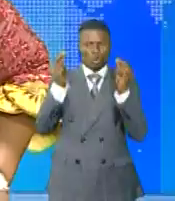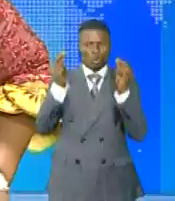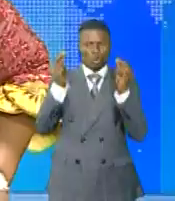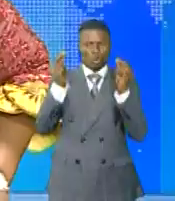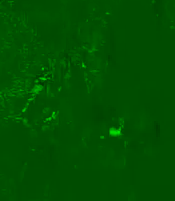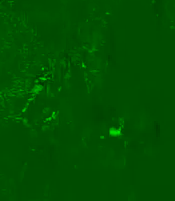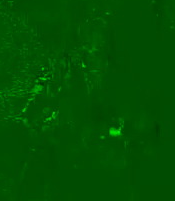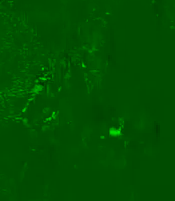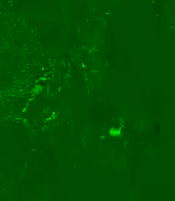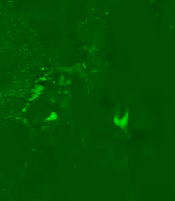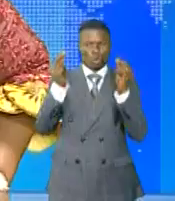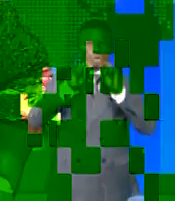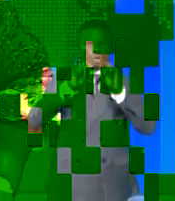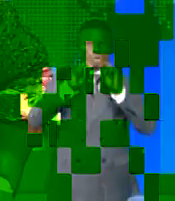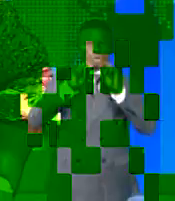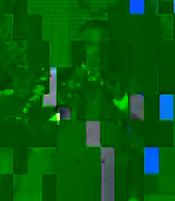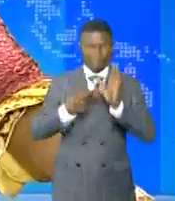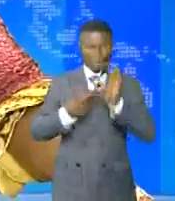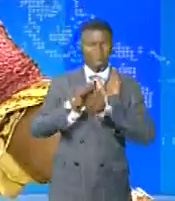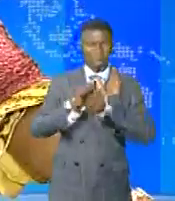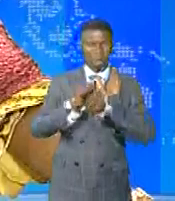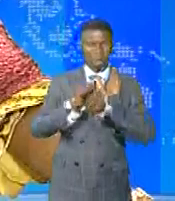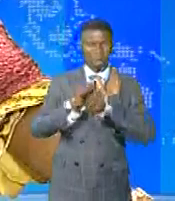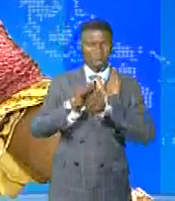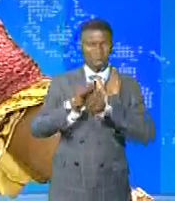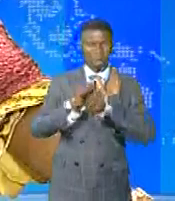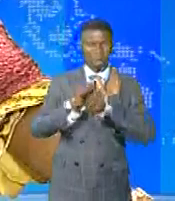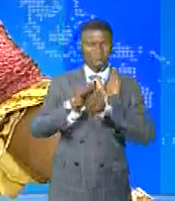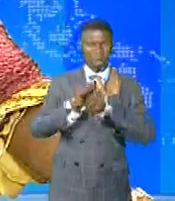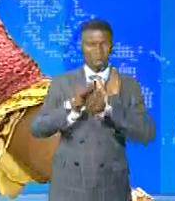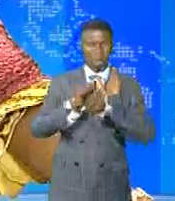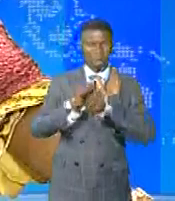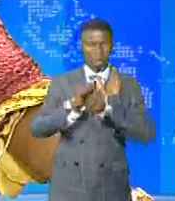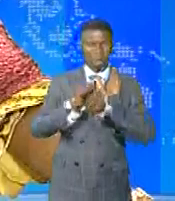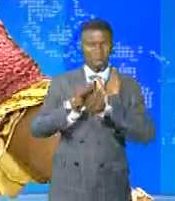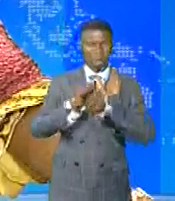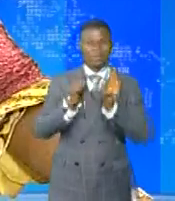Nous avons une thématique face à